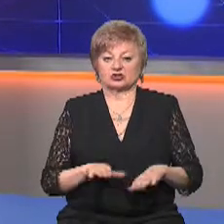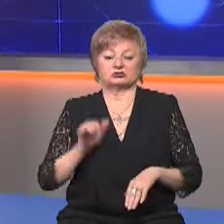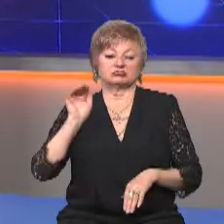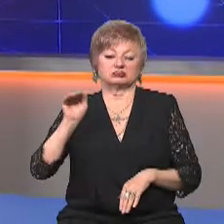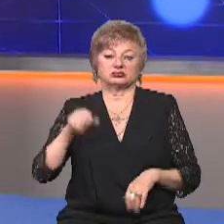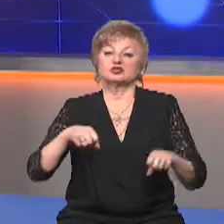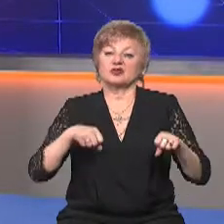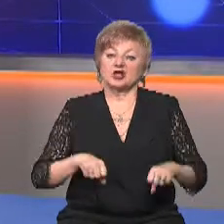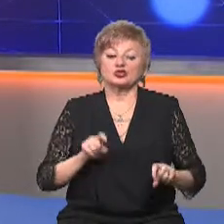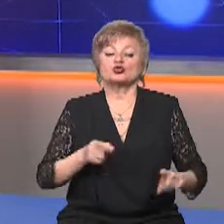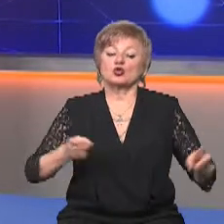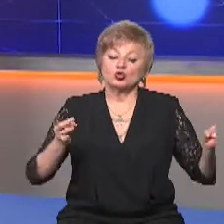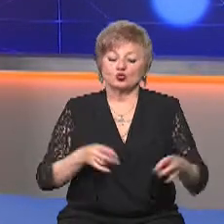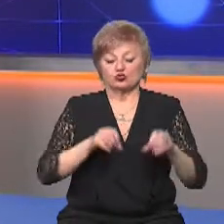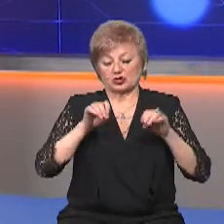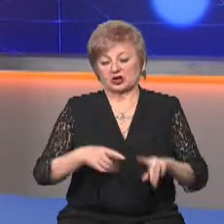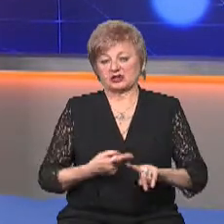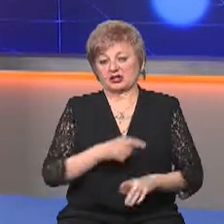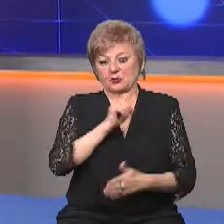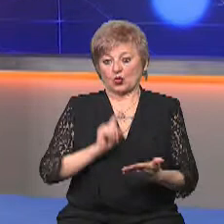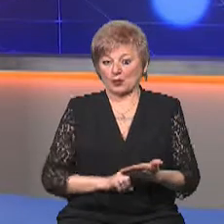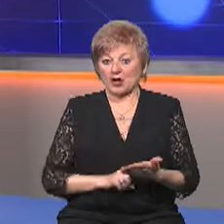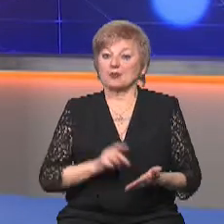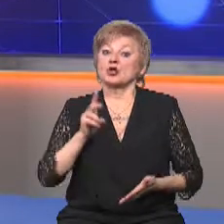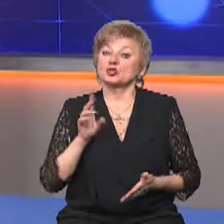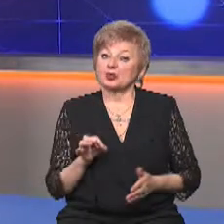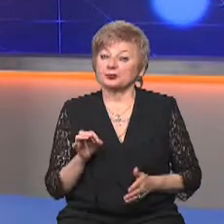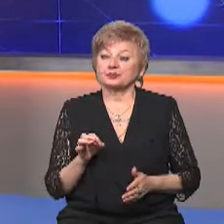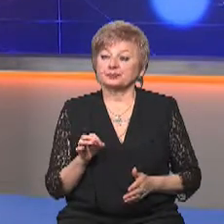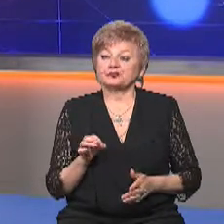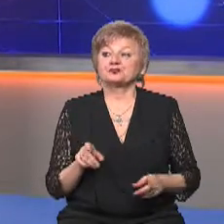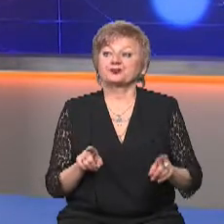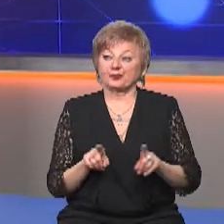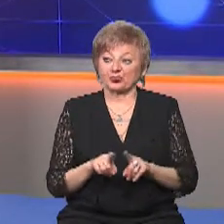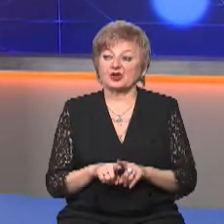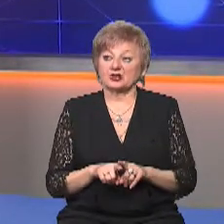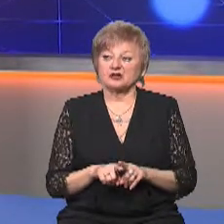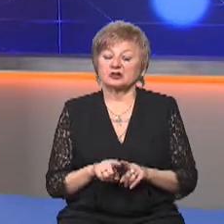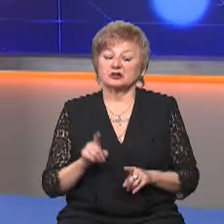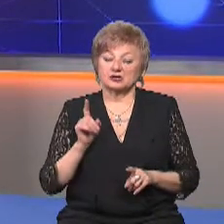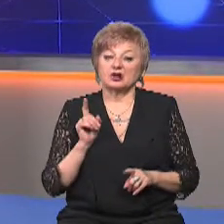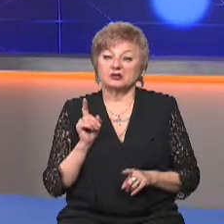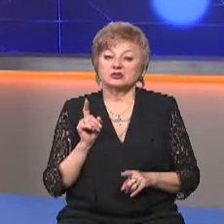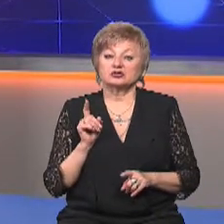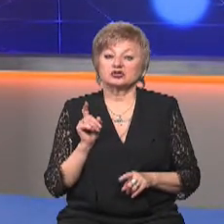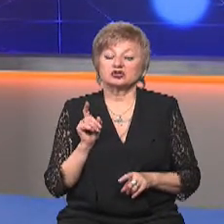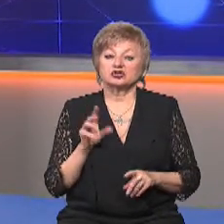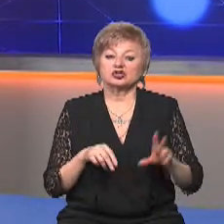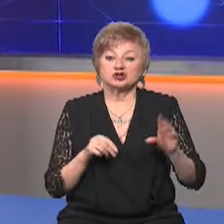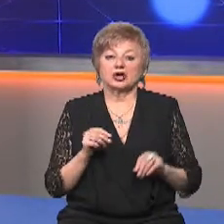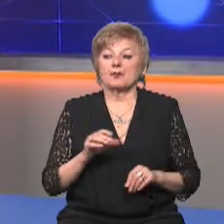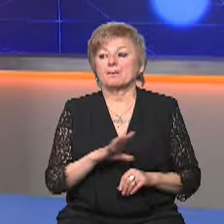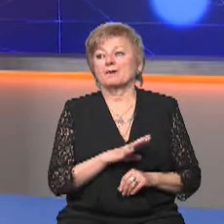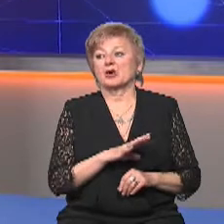влади щодо необхідності вирішення цих питань. Але також суспільно тоді слідкувало, да, що в нас